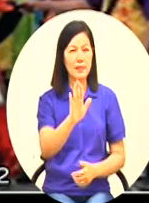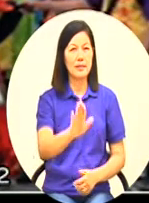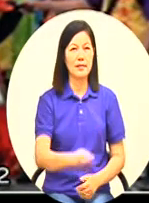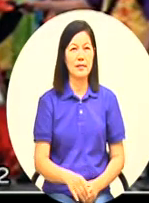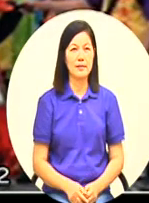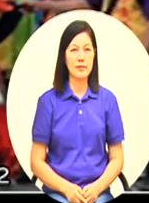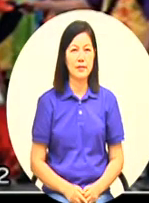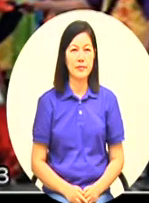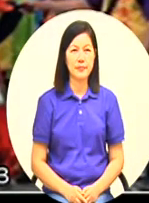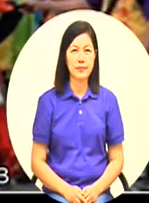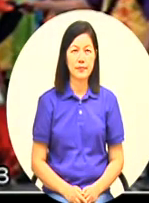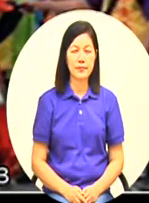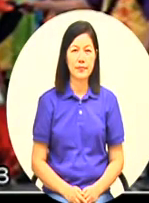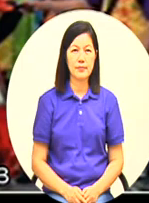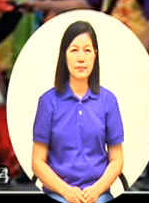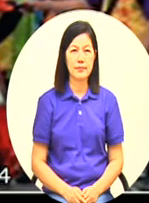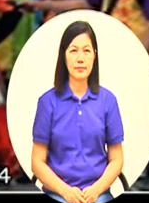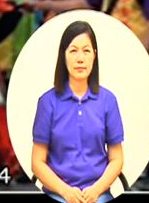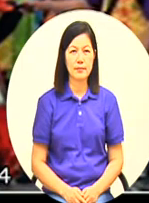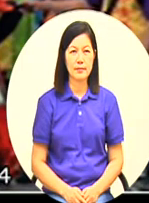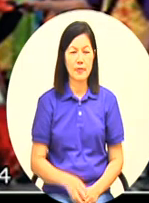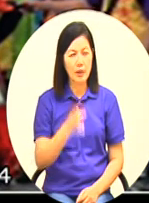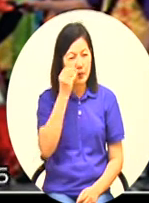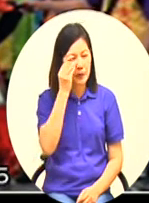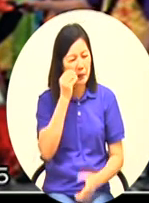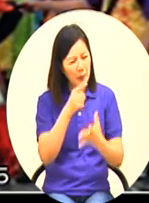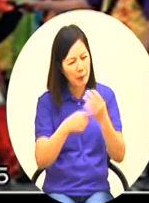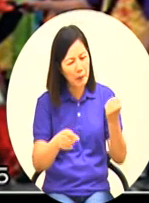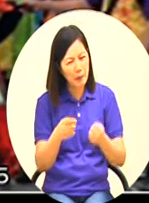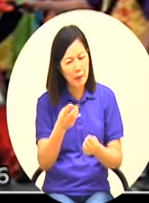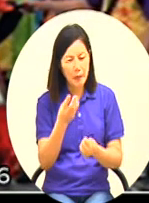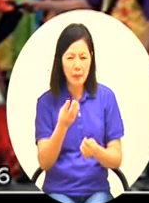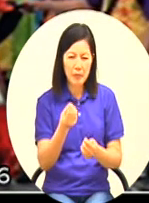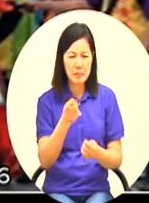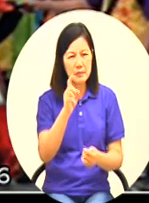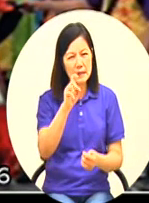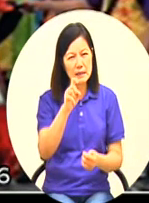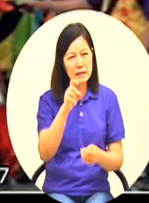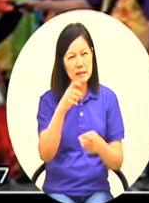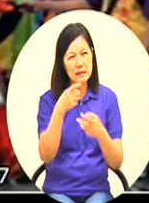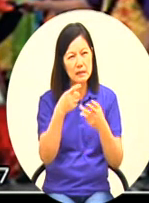以观看次数就几十位观看